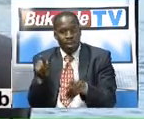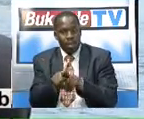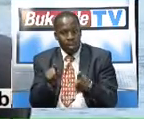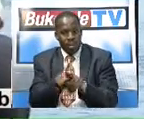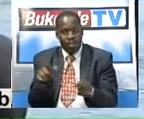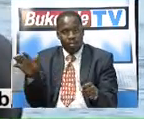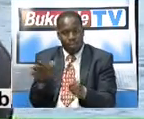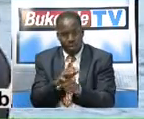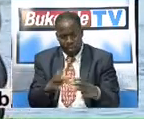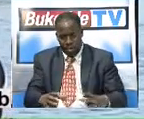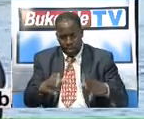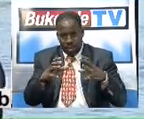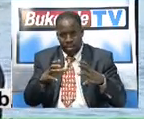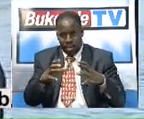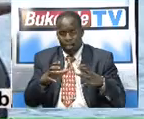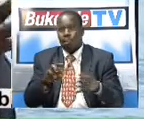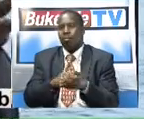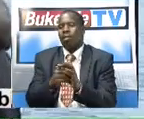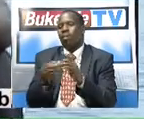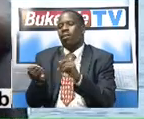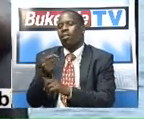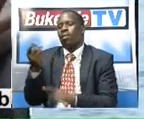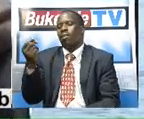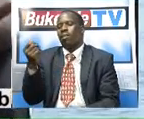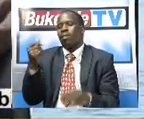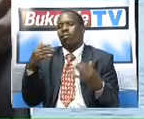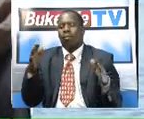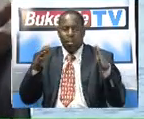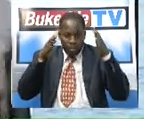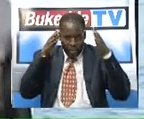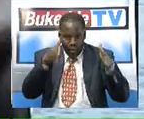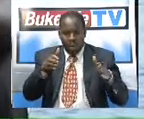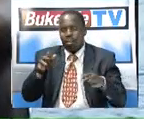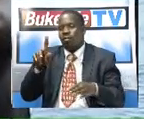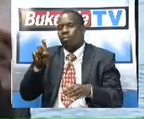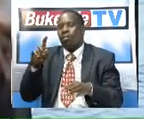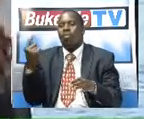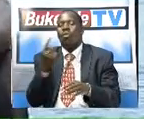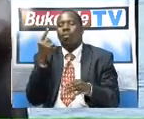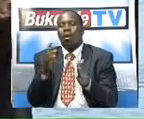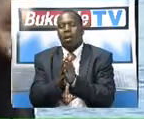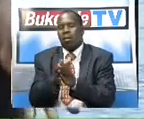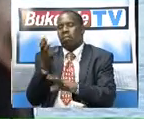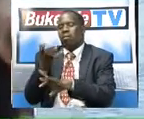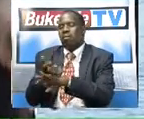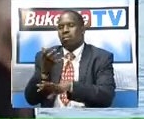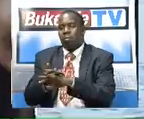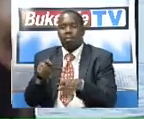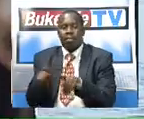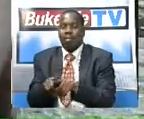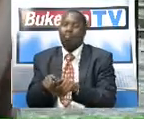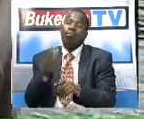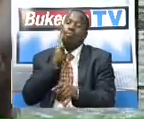kasoweza wabo mazo kufuna seli lakati abavuye leta ni deku kwa tanjaba na makovu kuzabarambu